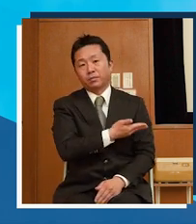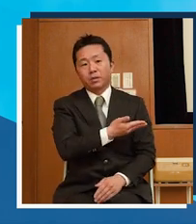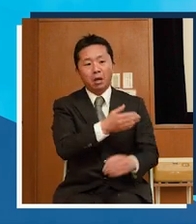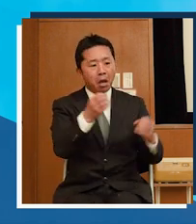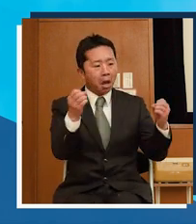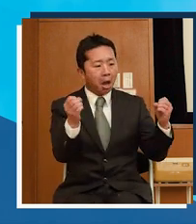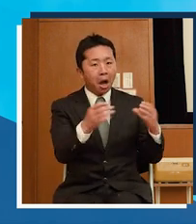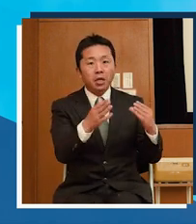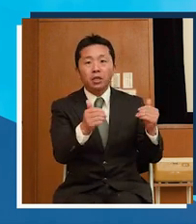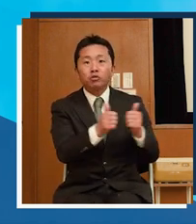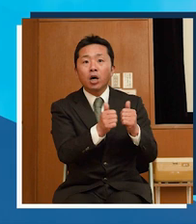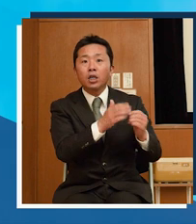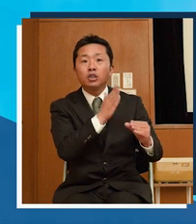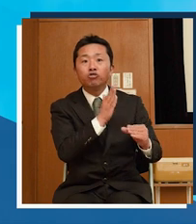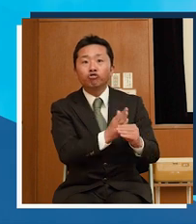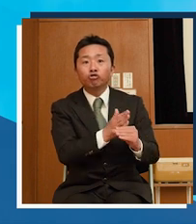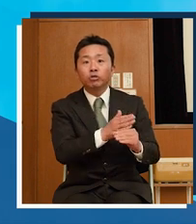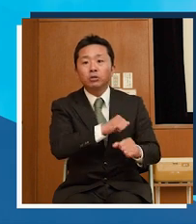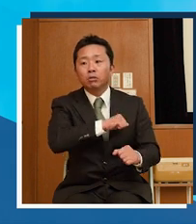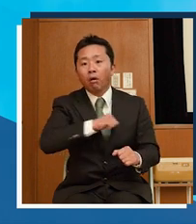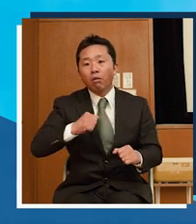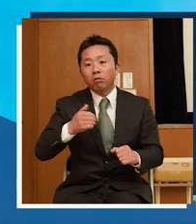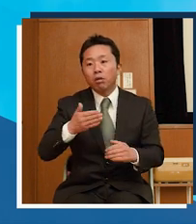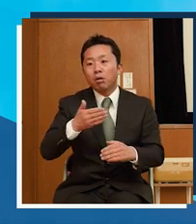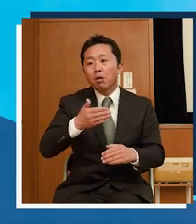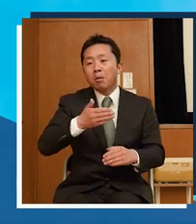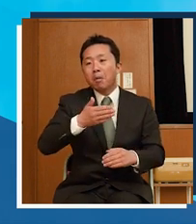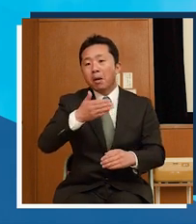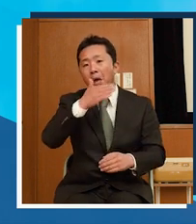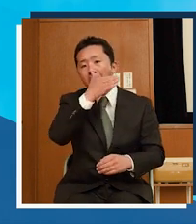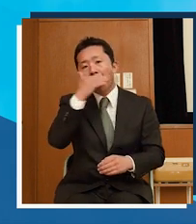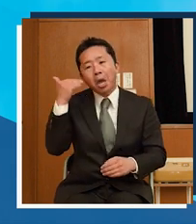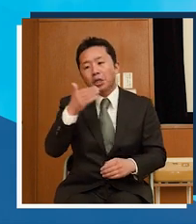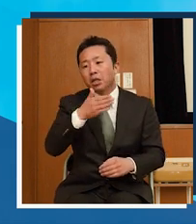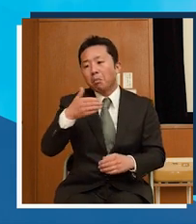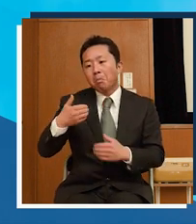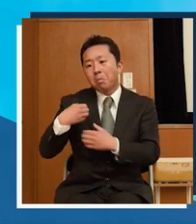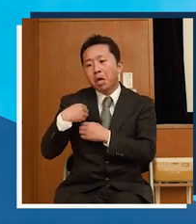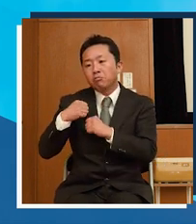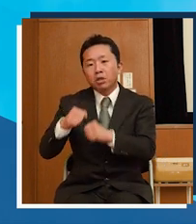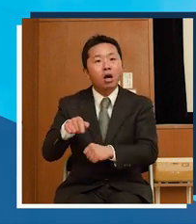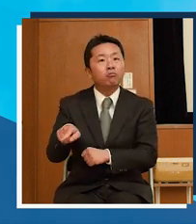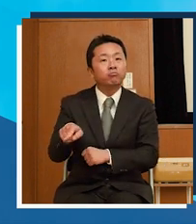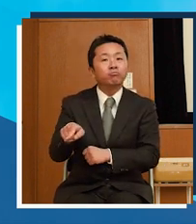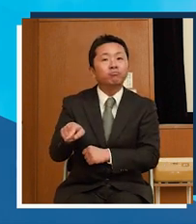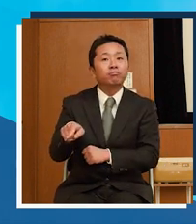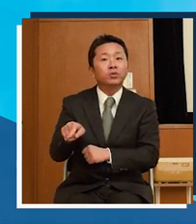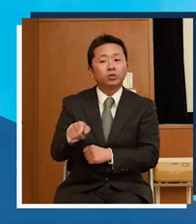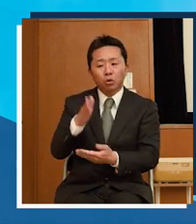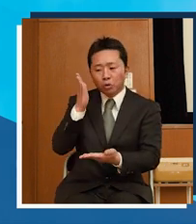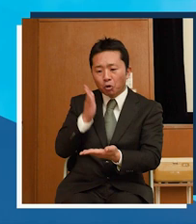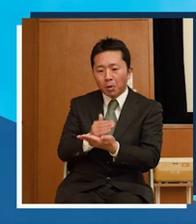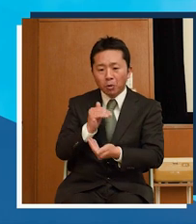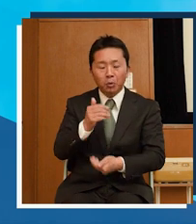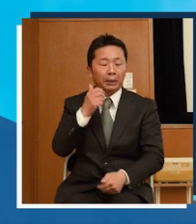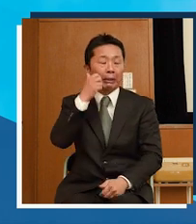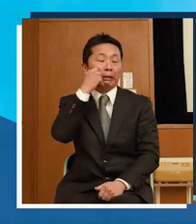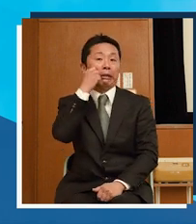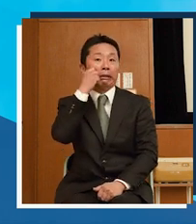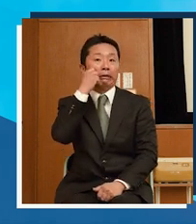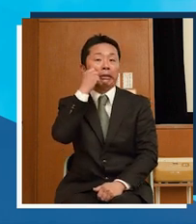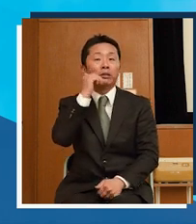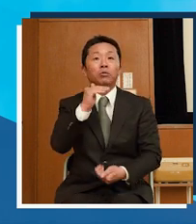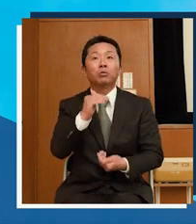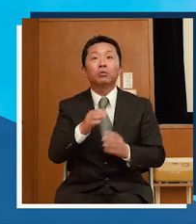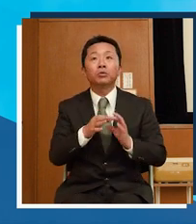ている最中にも関わらずこういうことを平気でやられてしまうそれを止めることができないこのこと